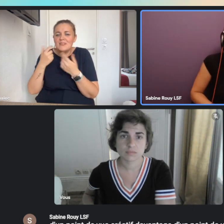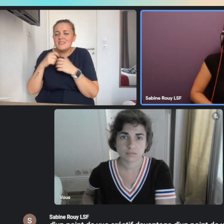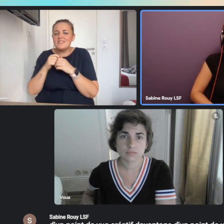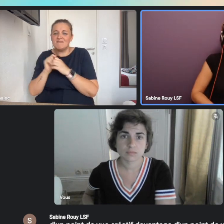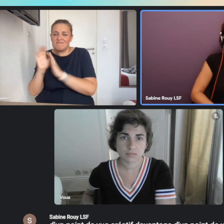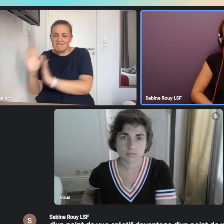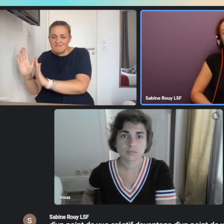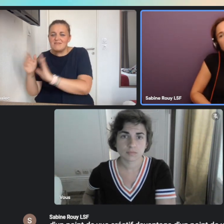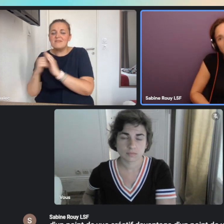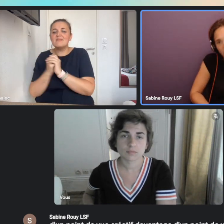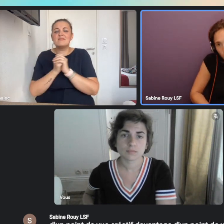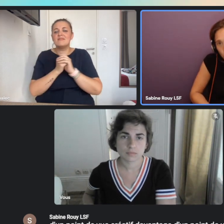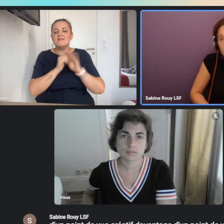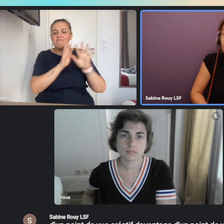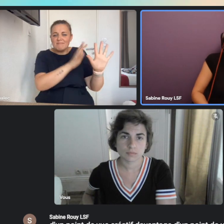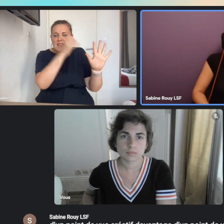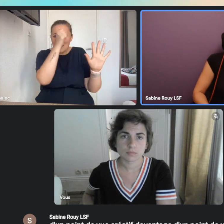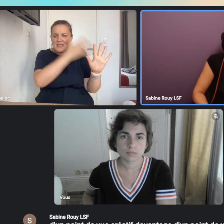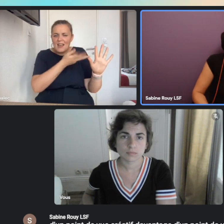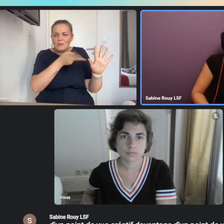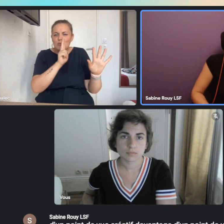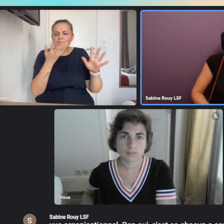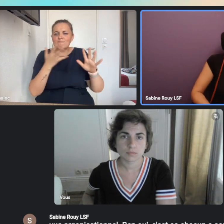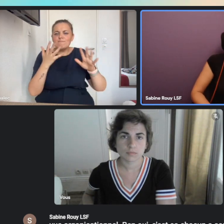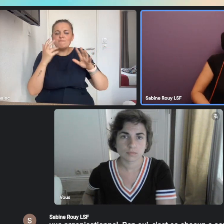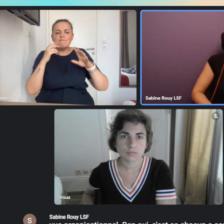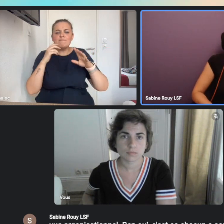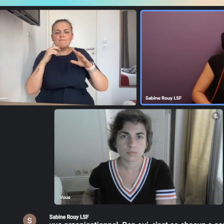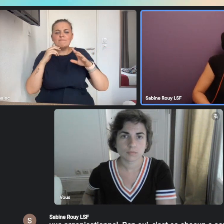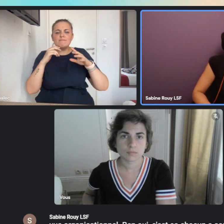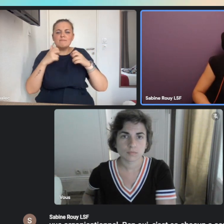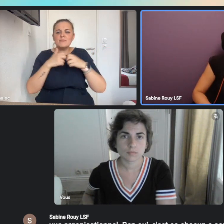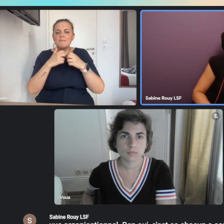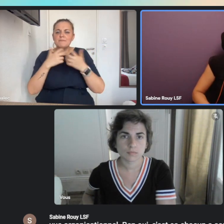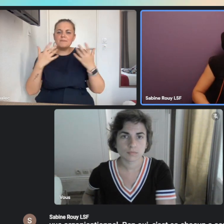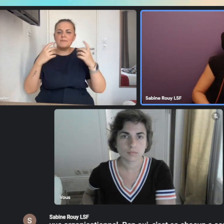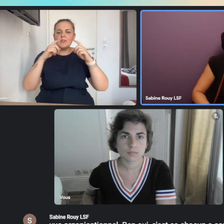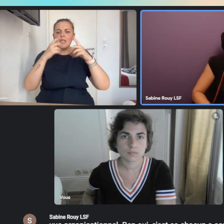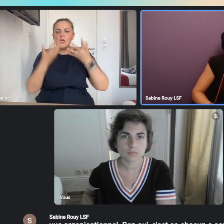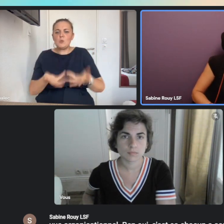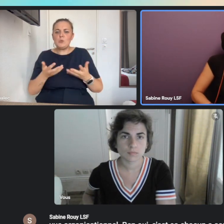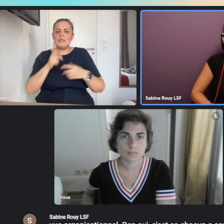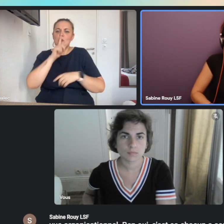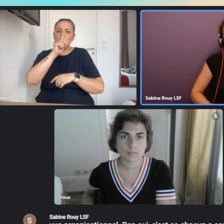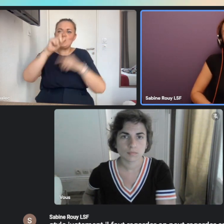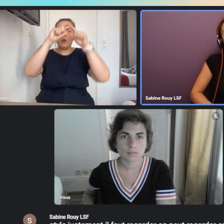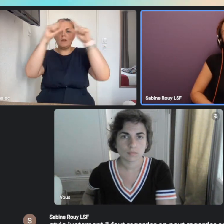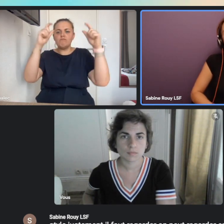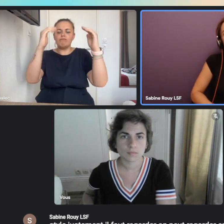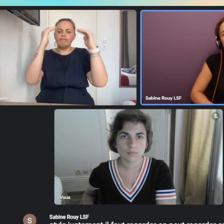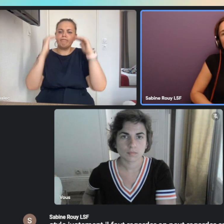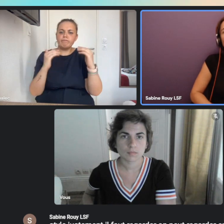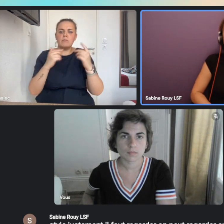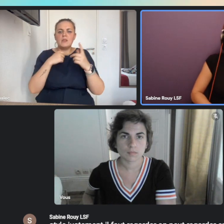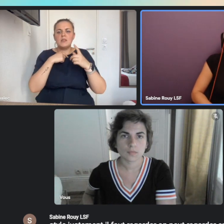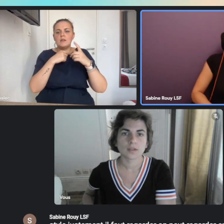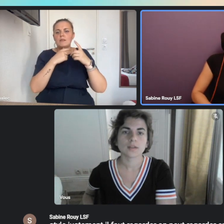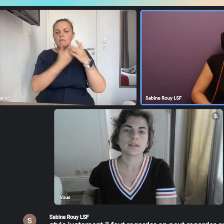beaucoup, beaucoup, beaucoup de dessins. Ils écrivent peu, c'est leur style à eux. Aux États-Unis, ils vont davantage être axés, par exemple, sur